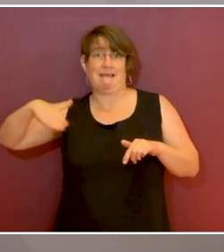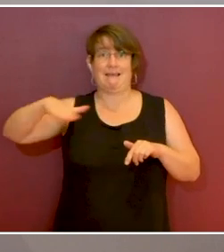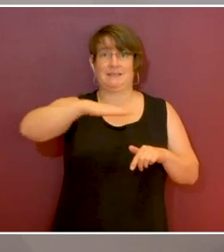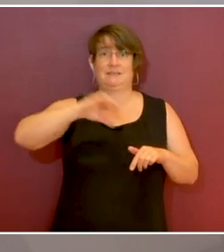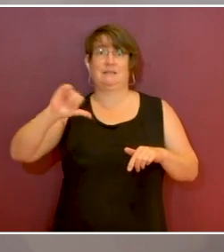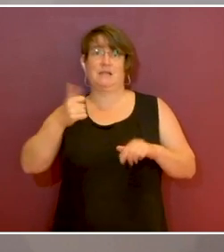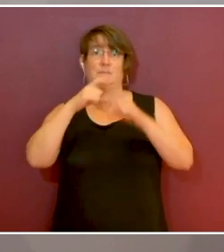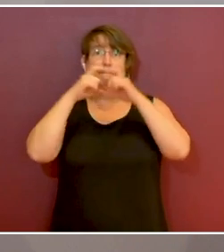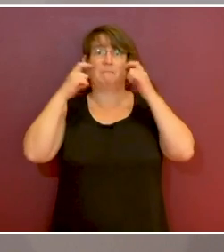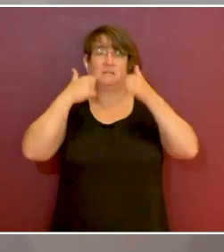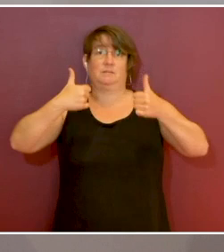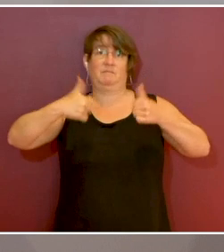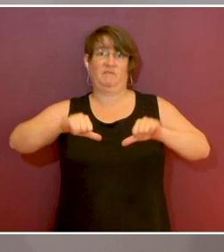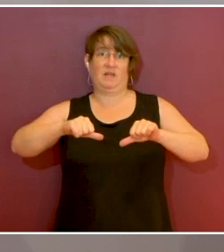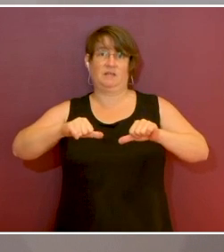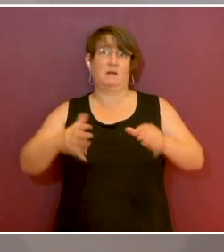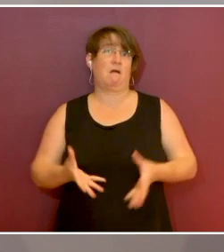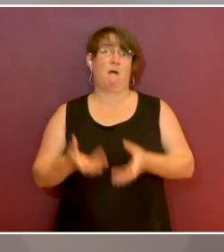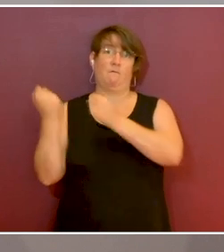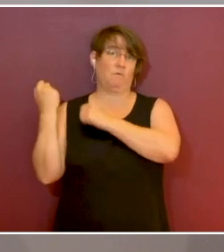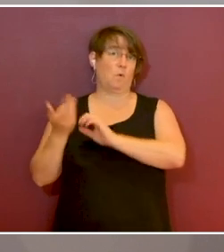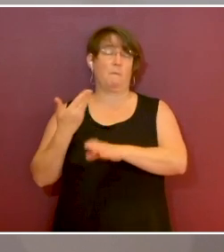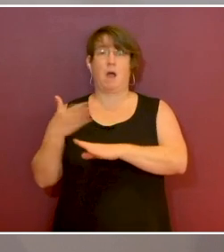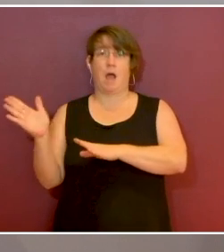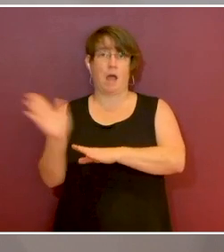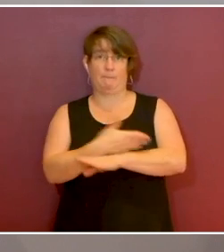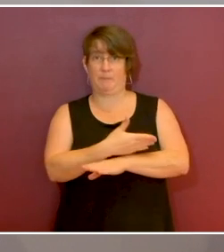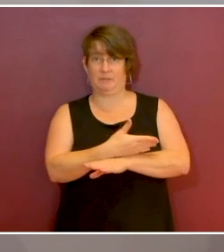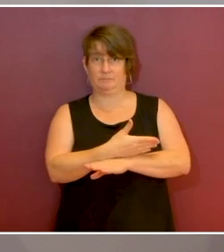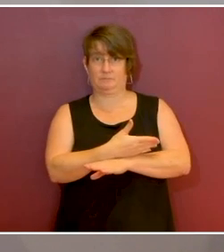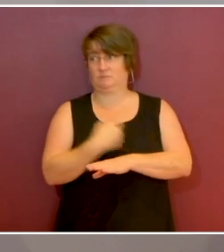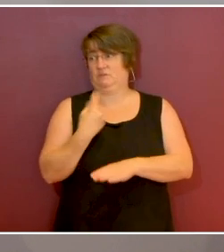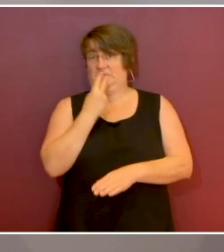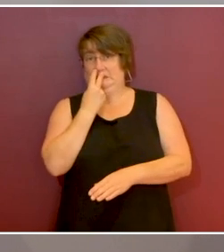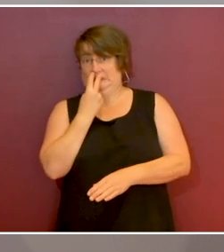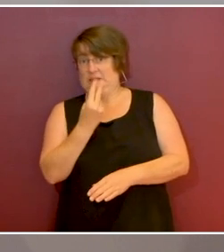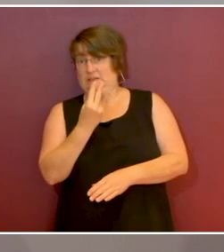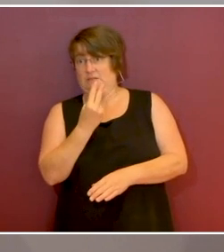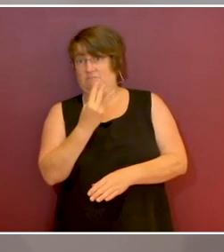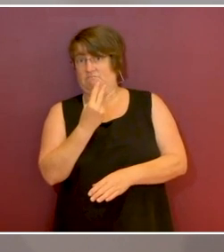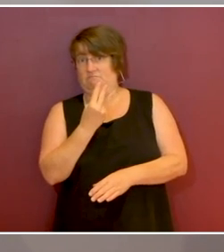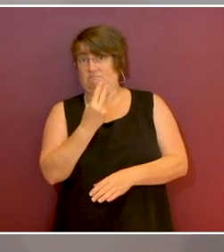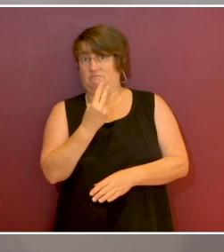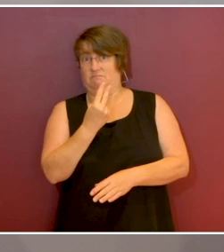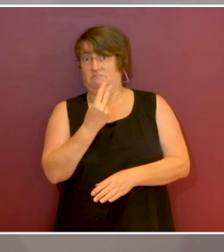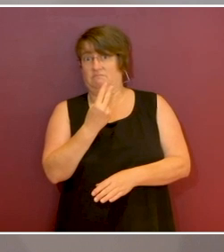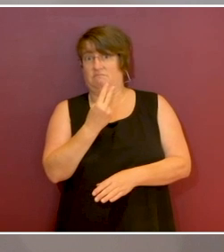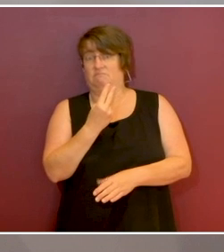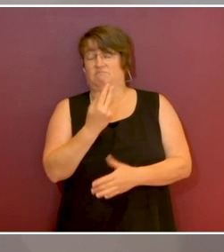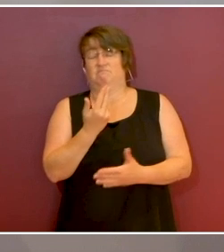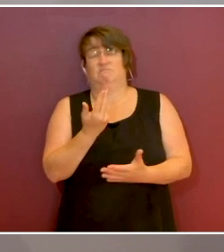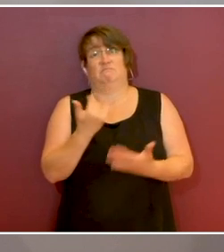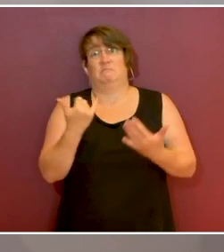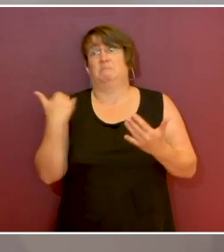haben. Wir fühlen uns auch ein Stück weit bestätigt, weil sich einfach zeigt, dass Kitas